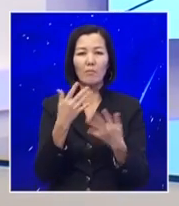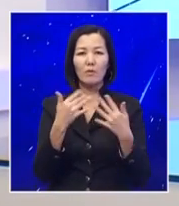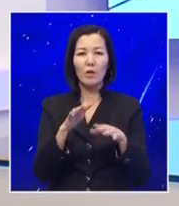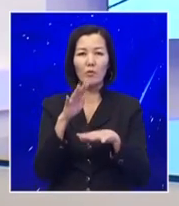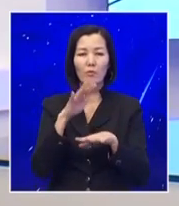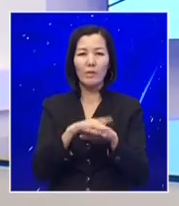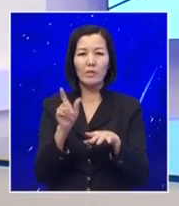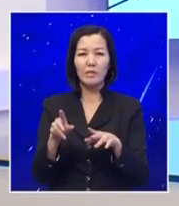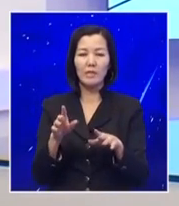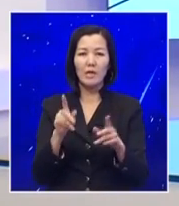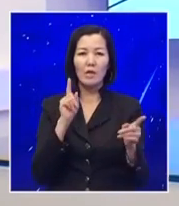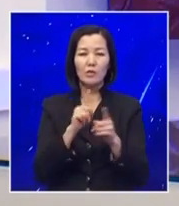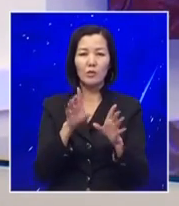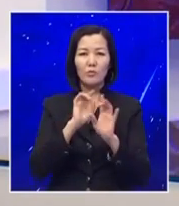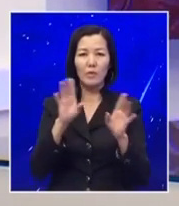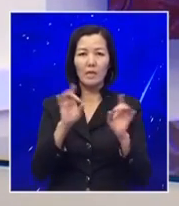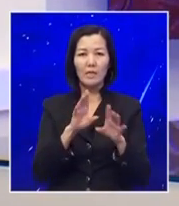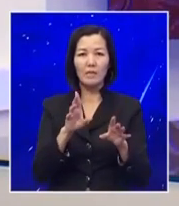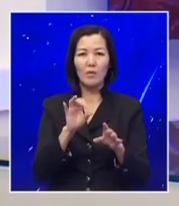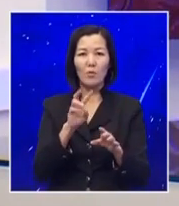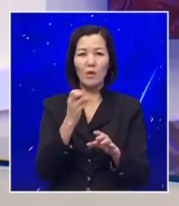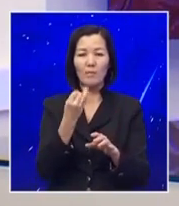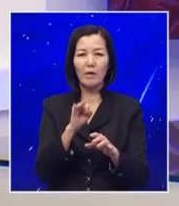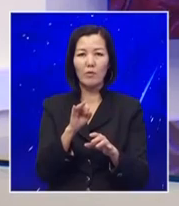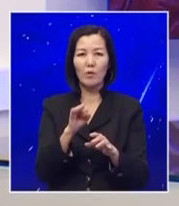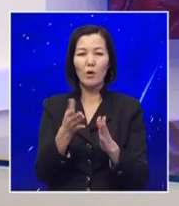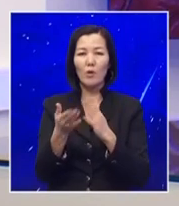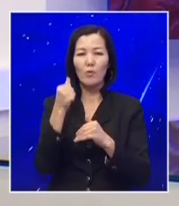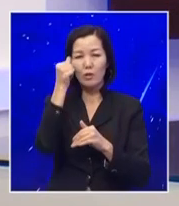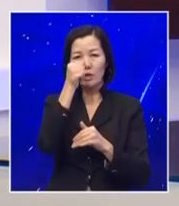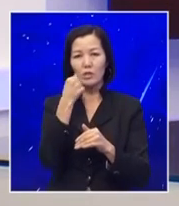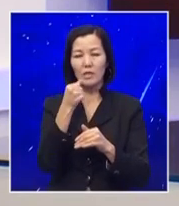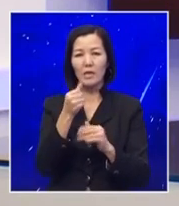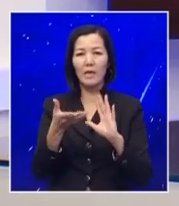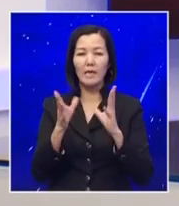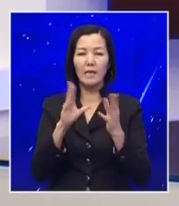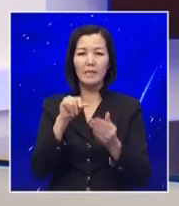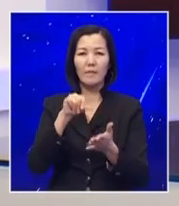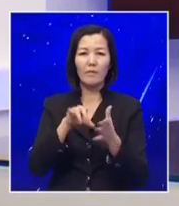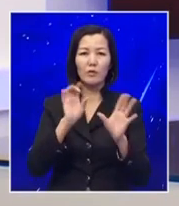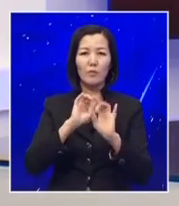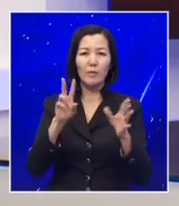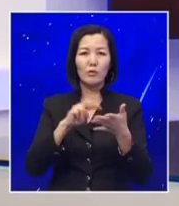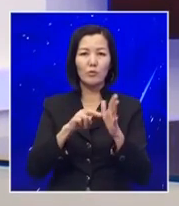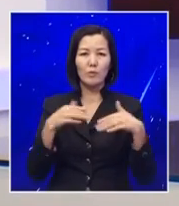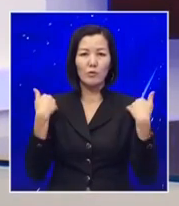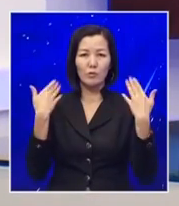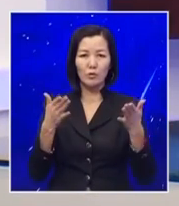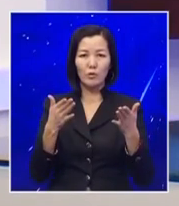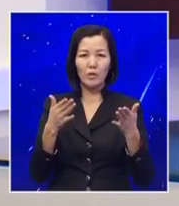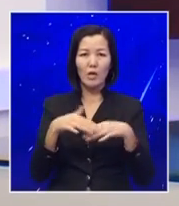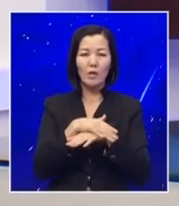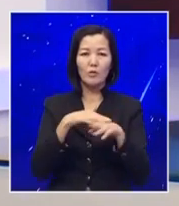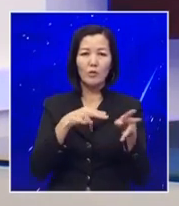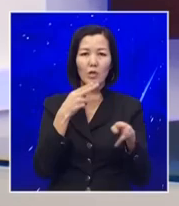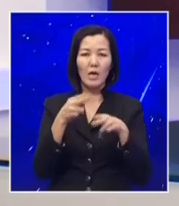басшысы тұрғындармен жүздесуінде айтылды. Берік Оңайбайұлы өткен жылға есеп берді. Биылға жоспарын ұсынды. Округ